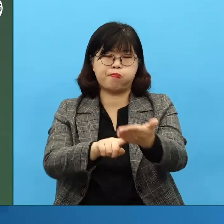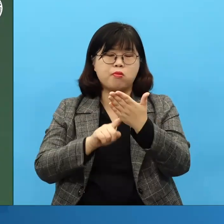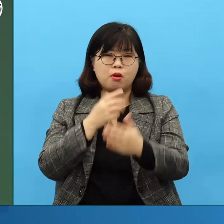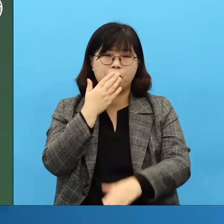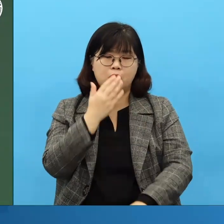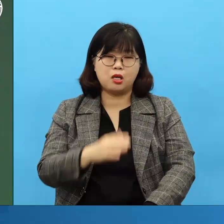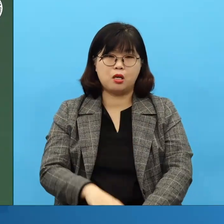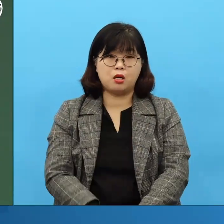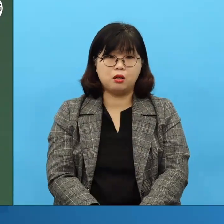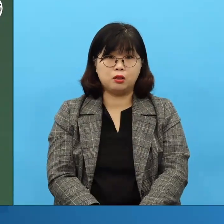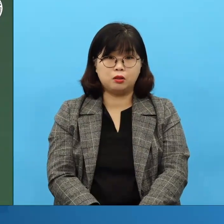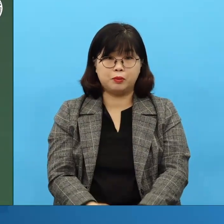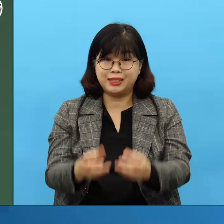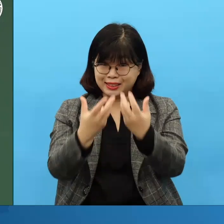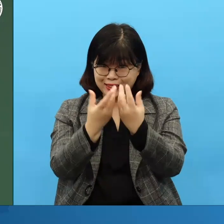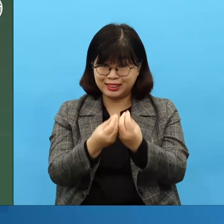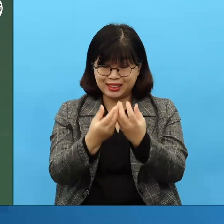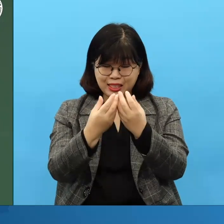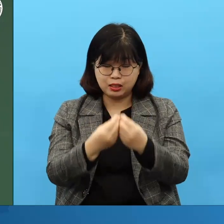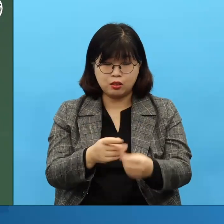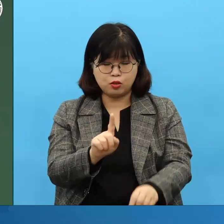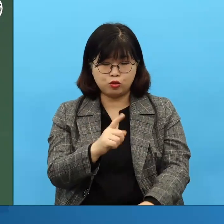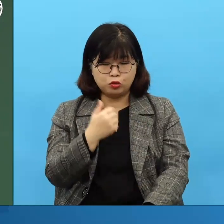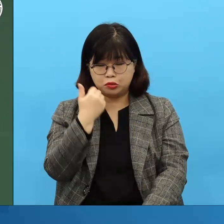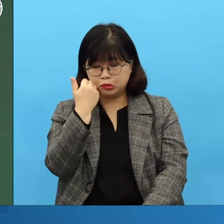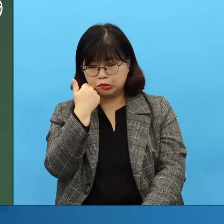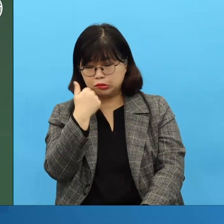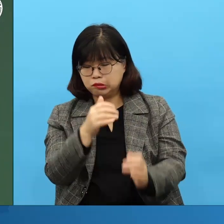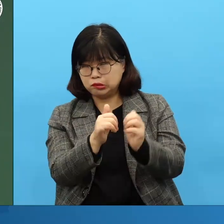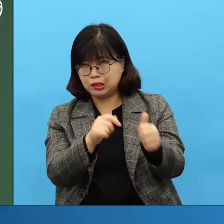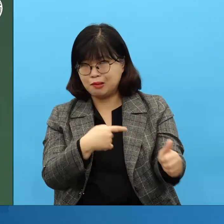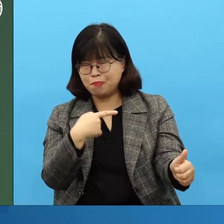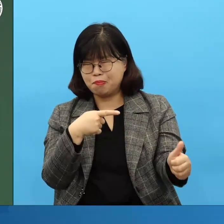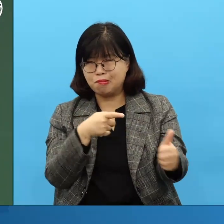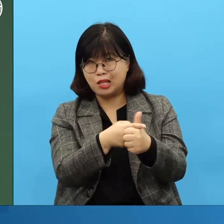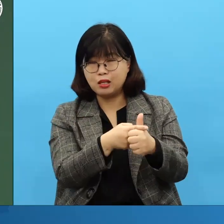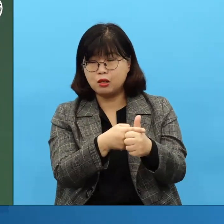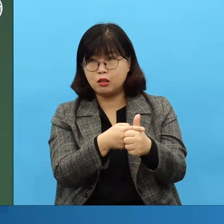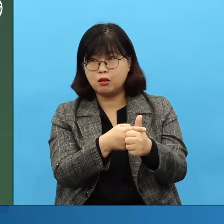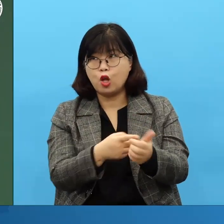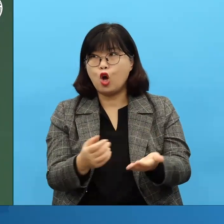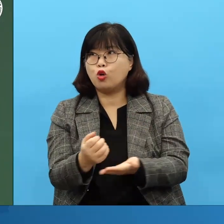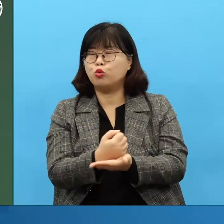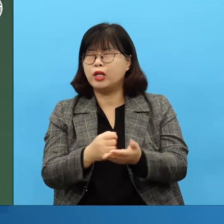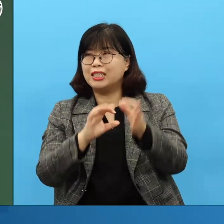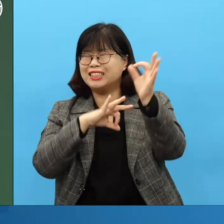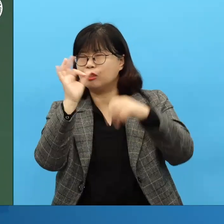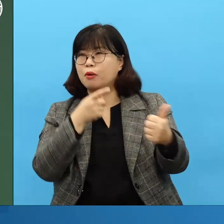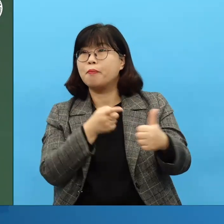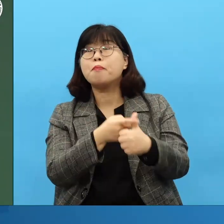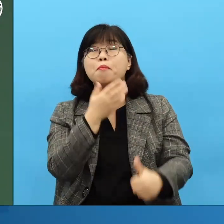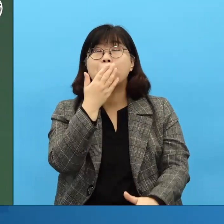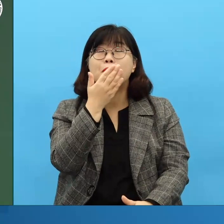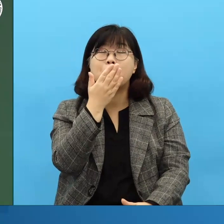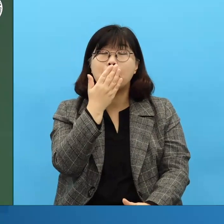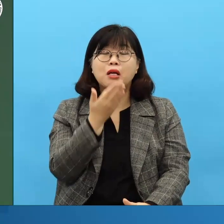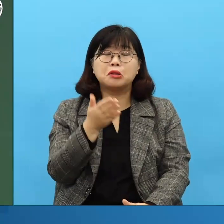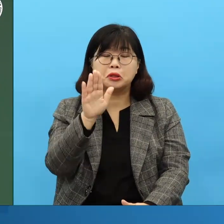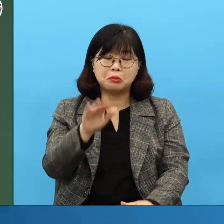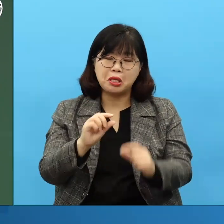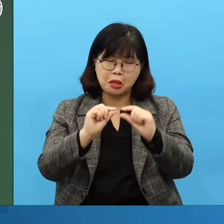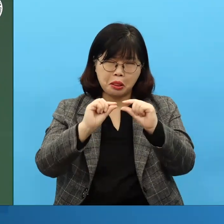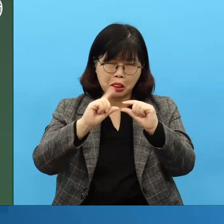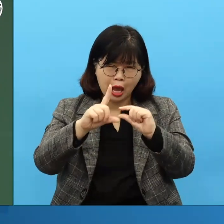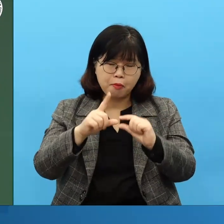있습니다. A person who commits homicide, they may do so coincidentally. It may just so happen. 그러나 대부분 살인 정도